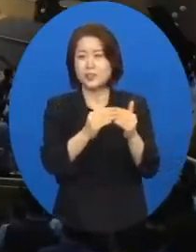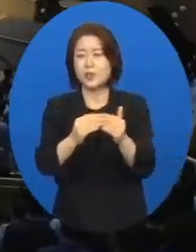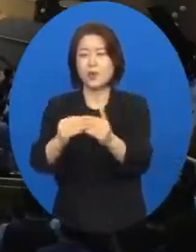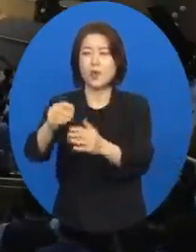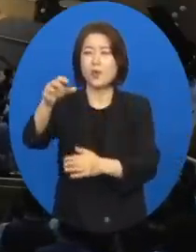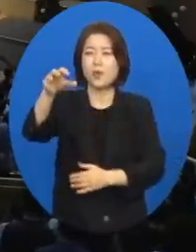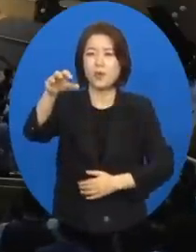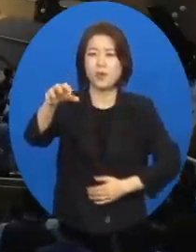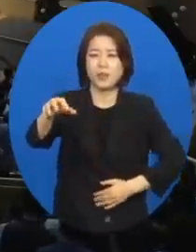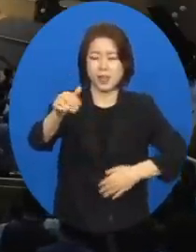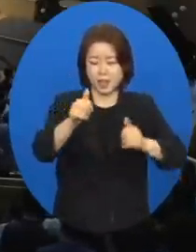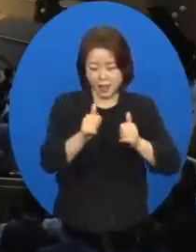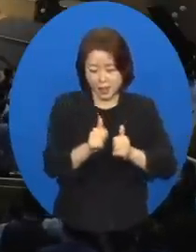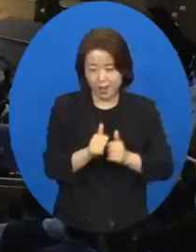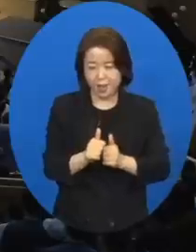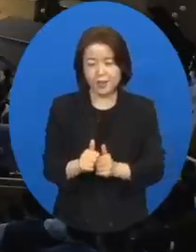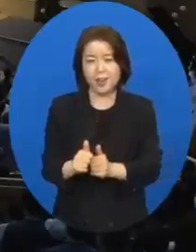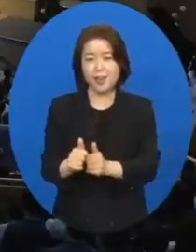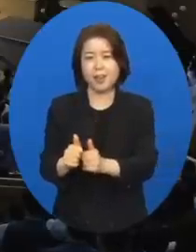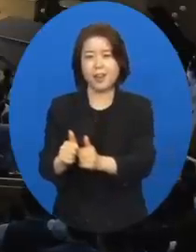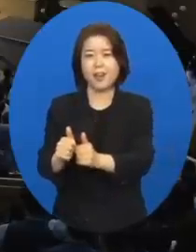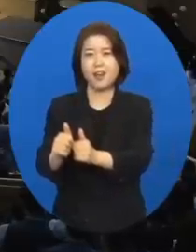인도하는 곳